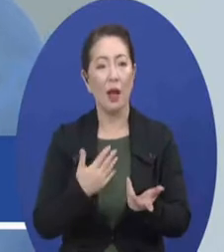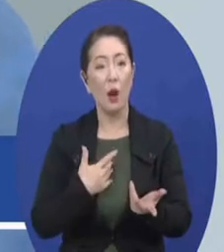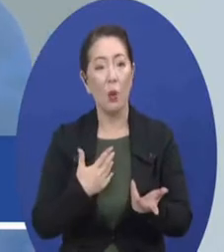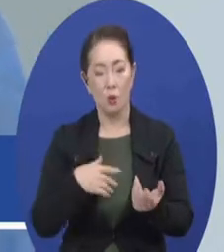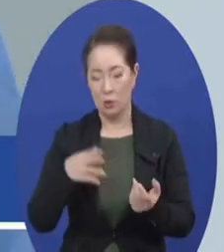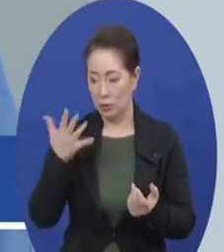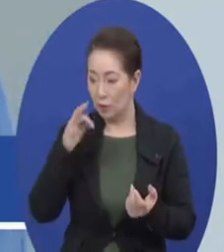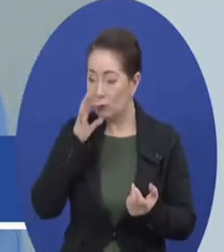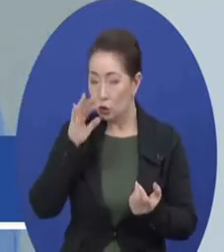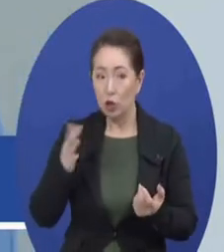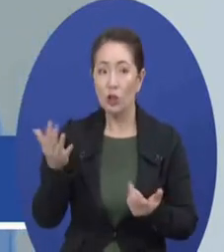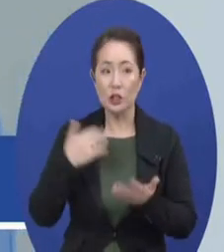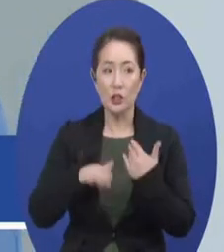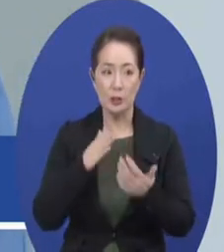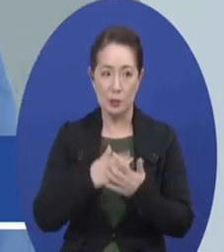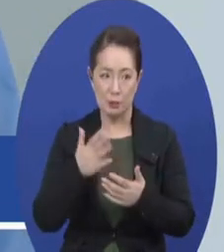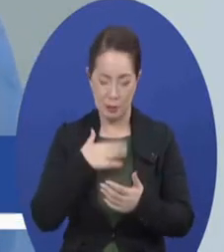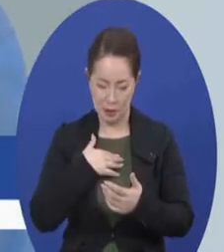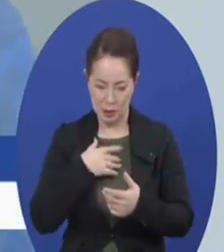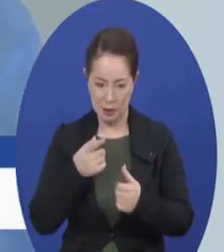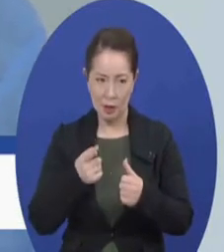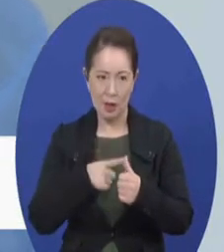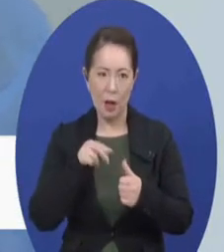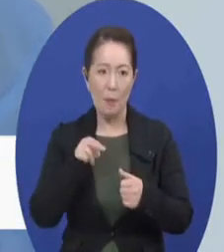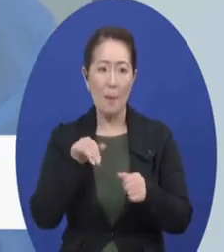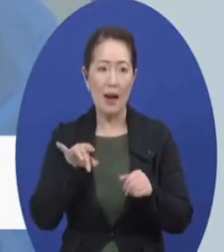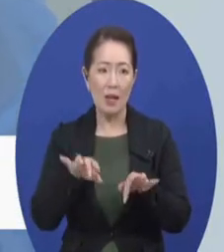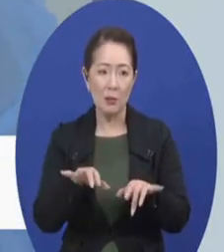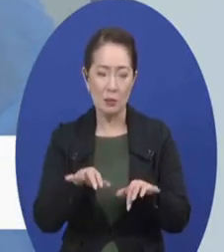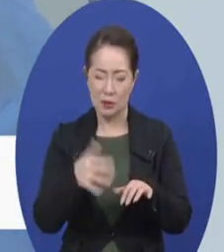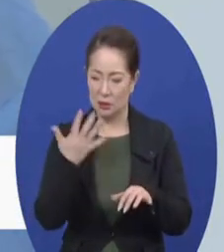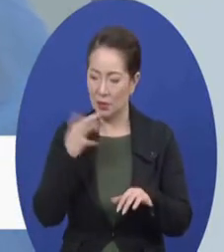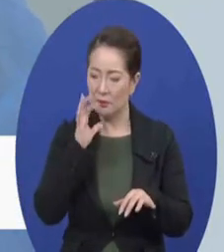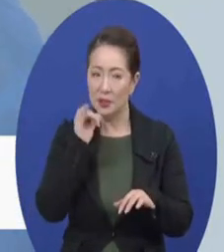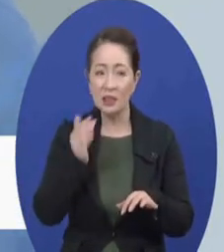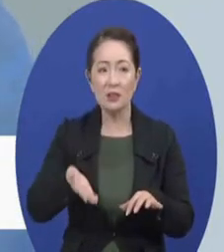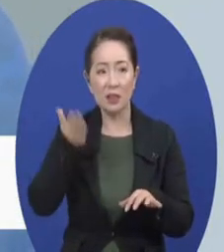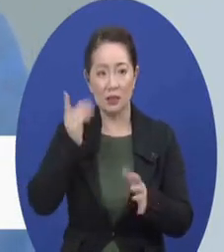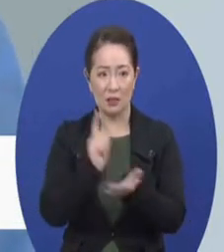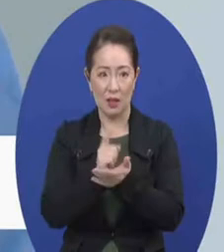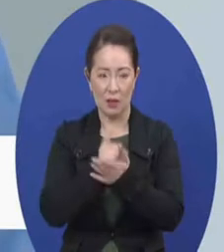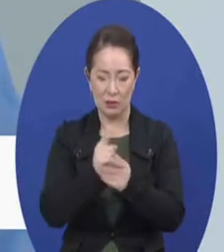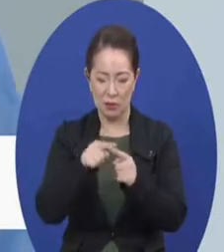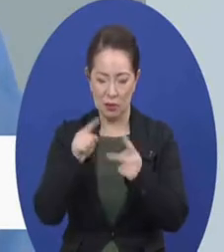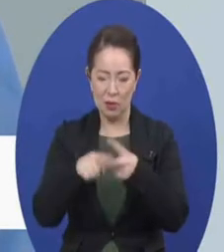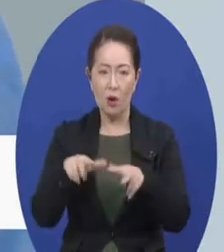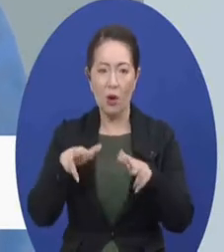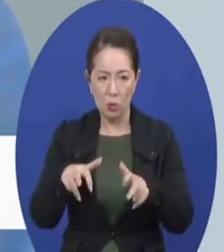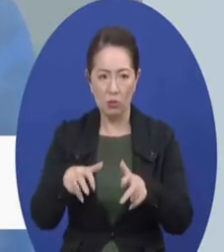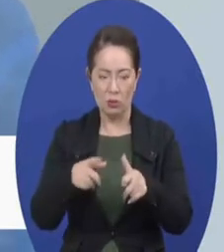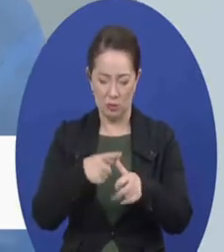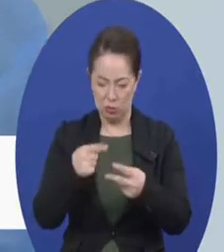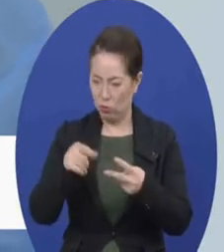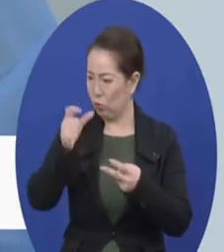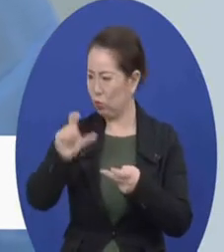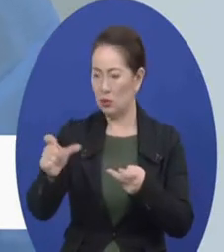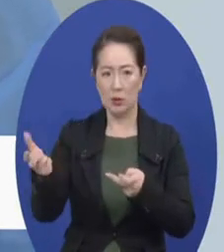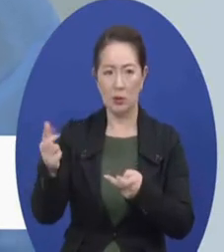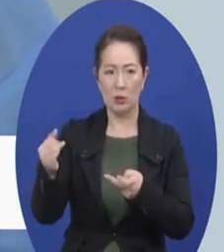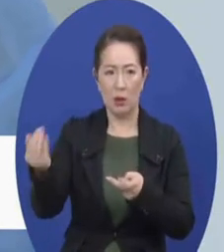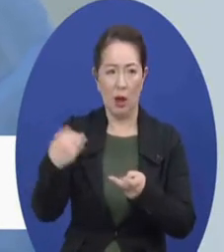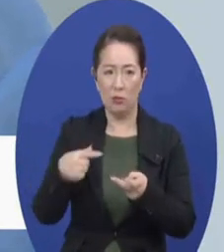үү, хизээнээс хэлэх үү гэдэг. Бид нар дээр болохоор нөгөө програм дээр яг 50-аас дээш нас хөгжлийн бэрхшээлтэй гэсэн цонх нэгдсэн болохоор нөгөө ард